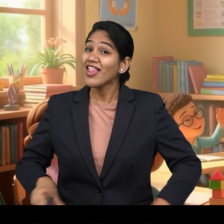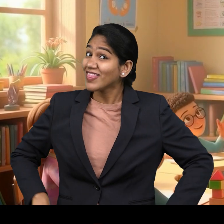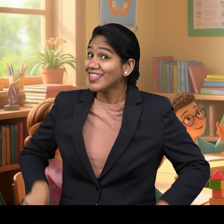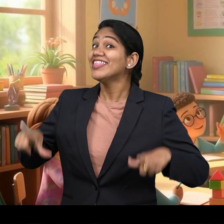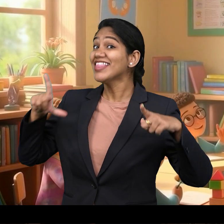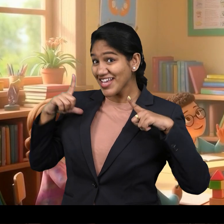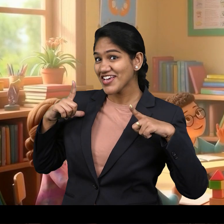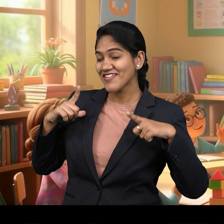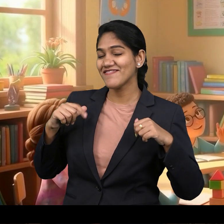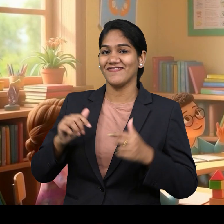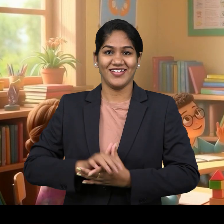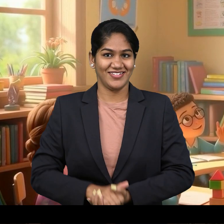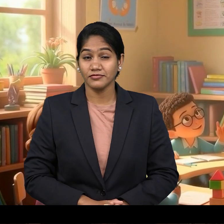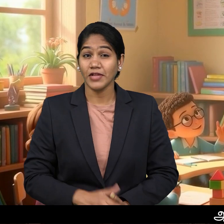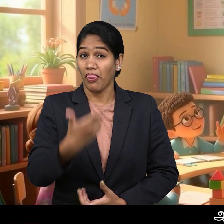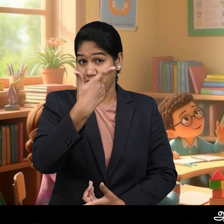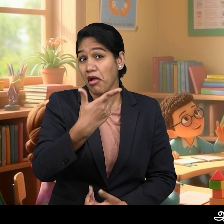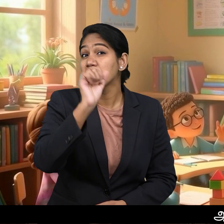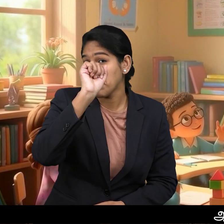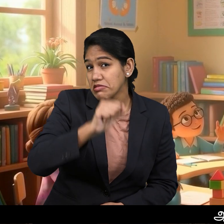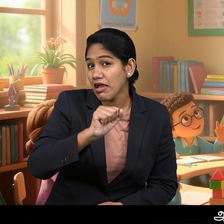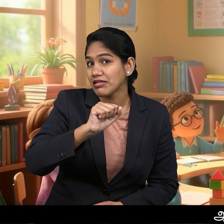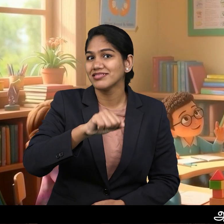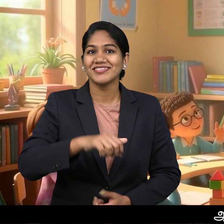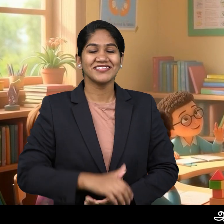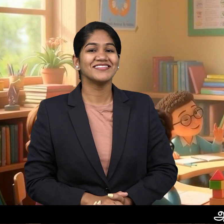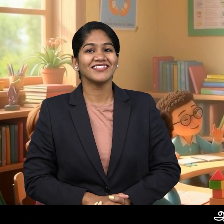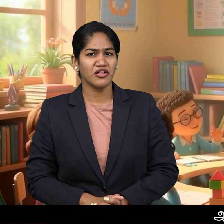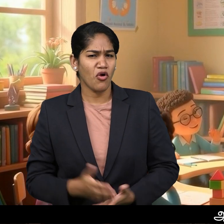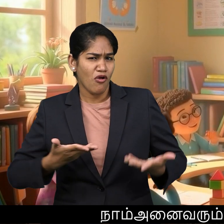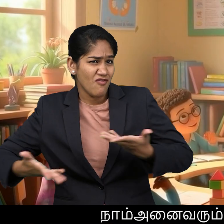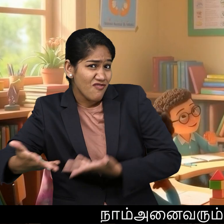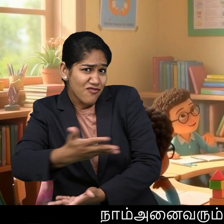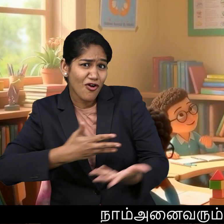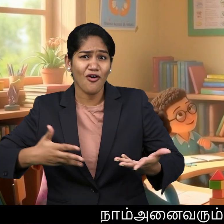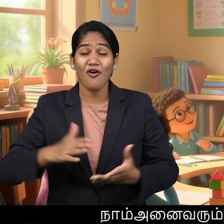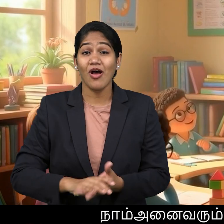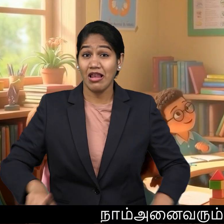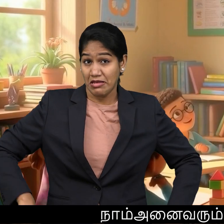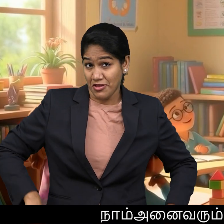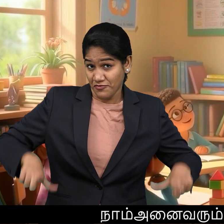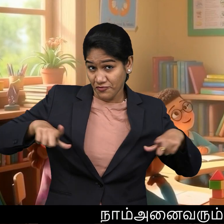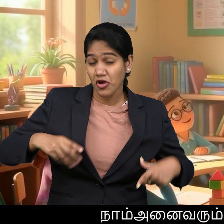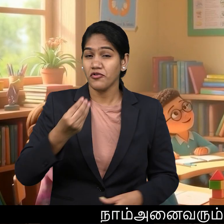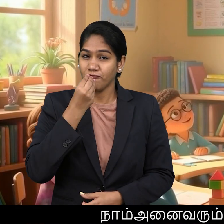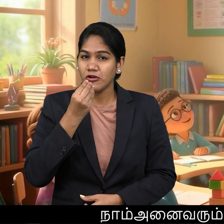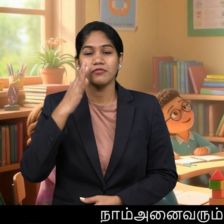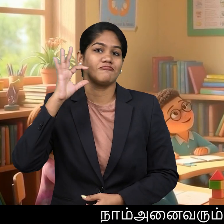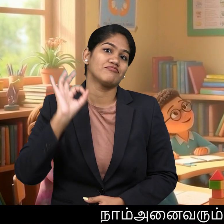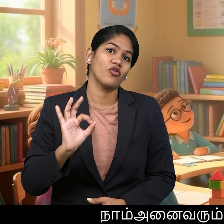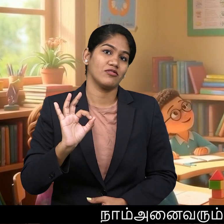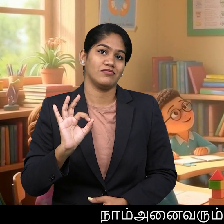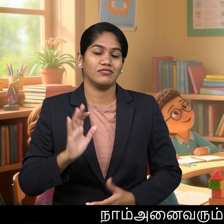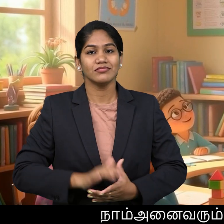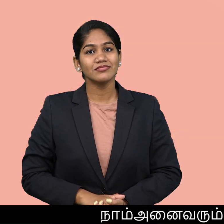நாம் வாழ்வதற்கு. ஆமாம், சரியாக சொன்னீர்கள். நாம் அனைவரும் வாழ்வதற்கு உணவு